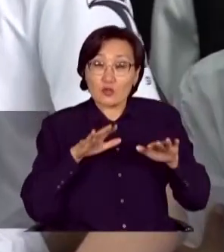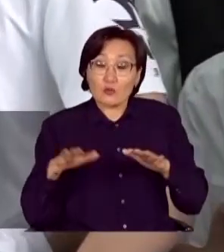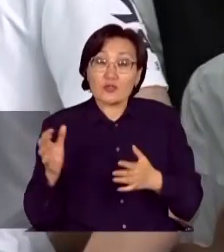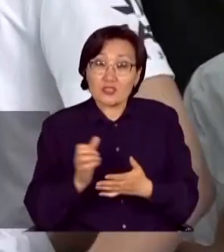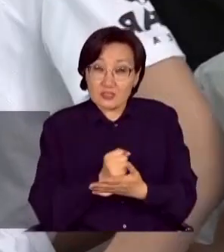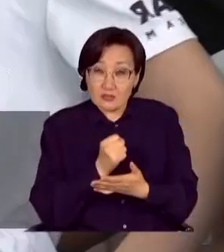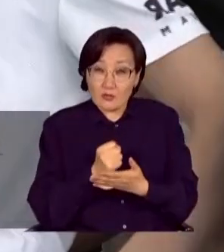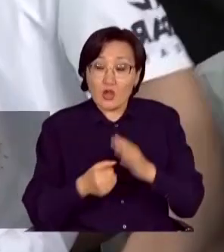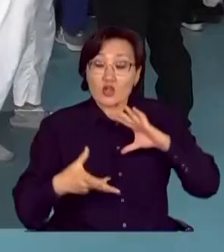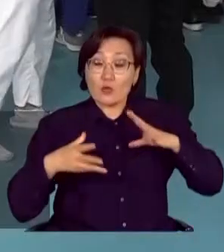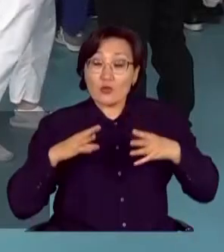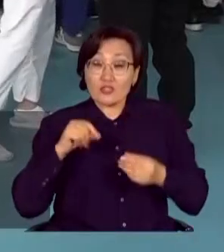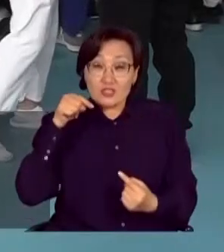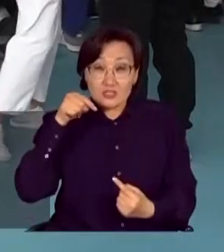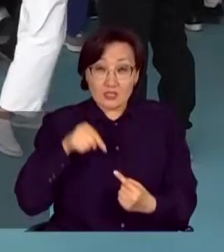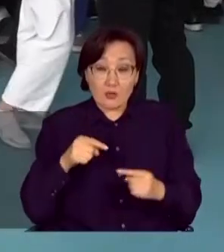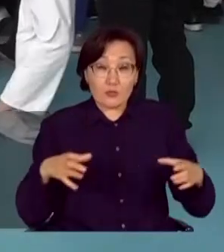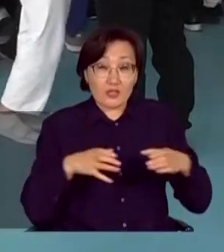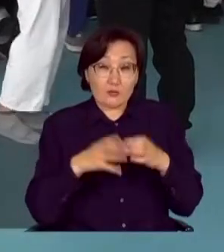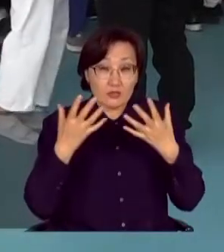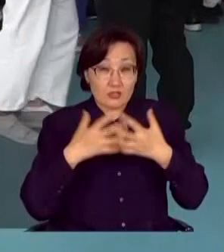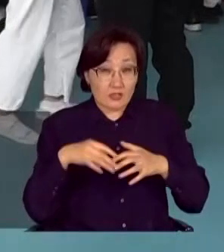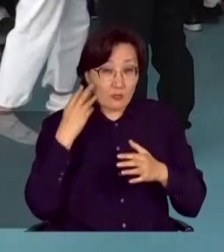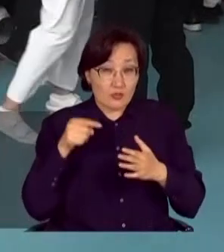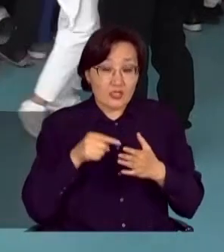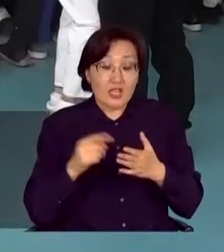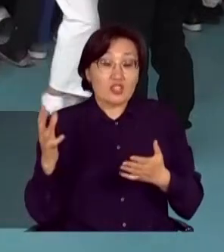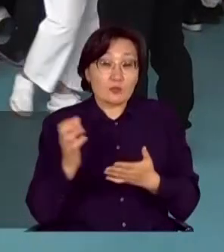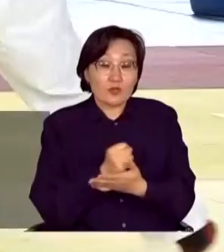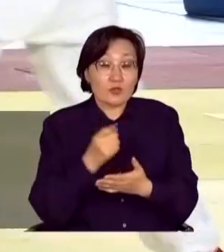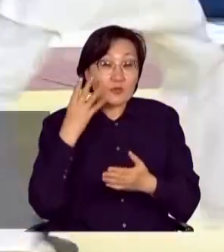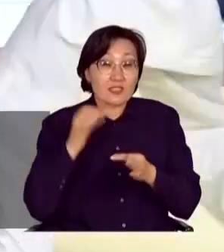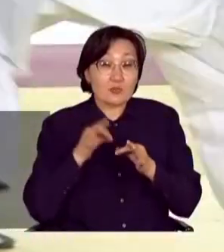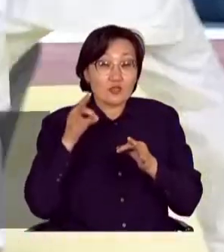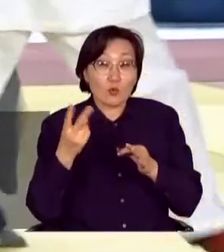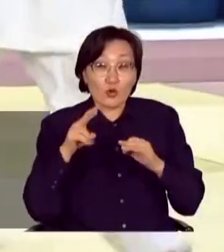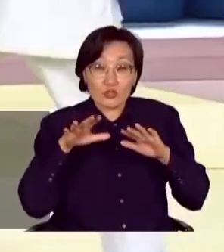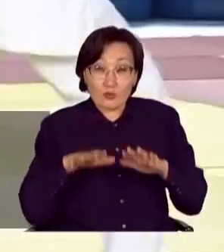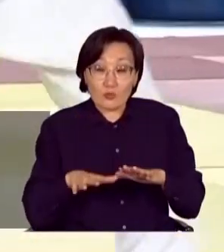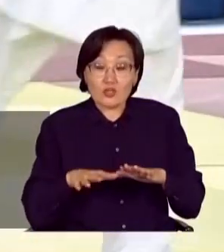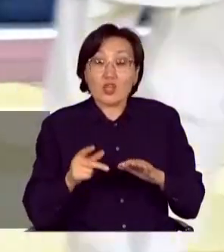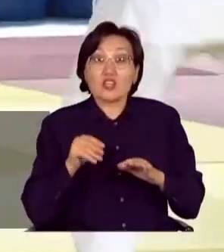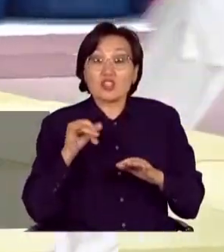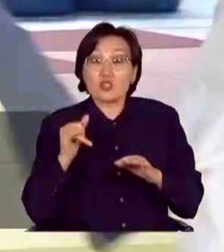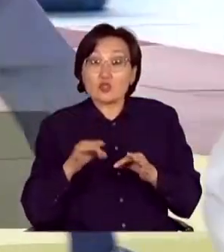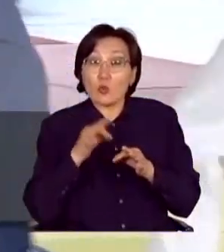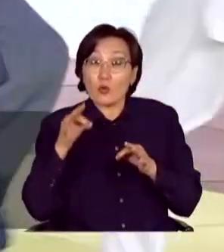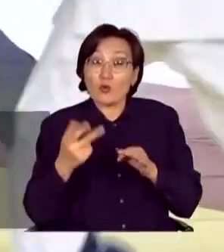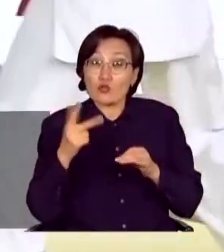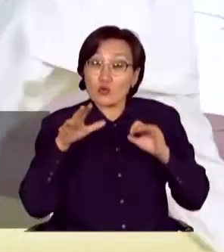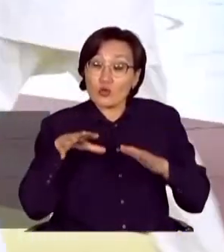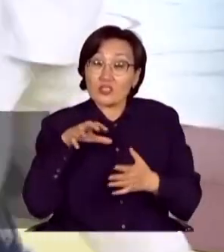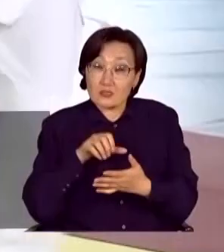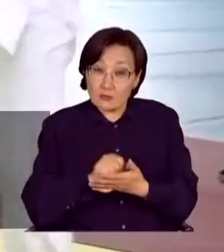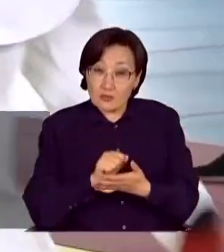таласқан еді. Қорытынды бойынша командалық есепте Алматы қаласы жеңіске жетіп, Алматы облысы екінші, ал Жетісу өңірі үшінші орында